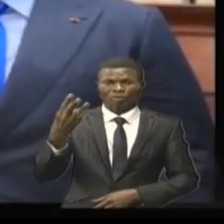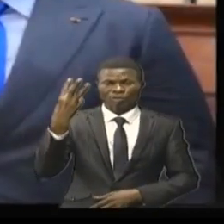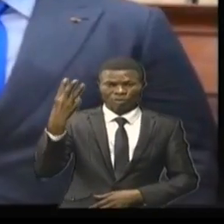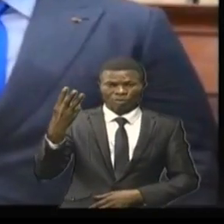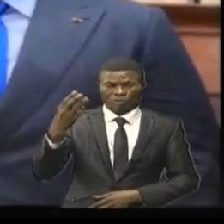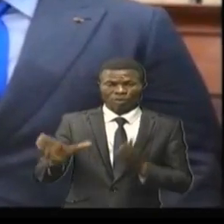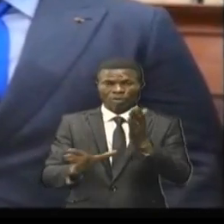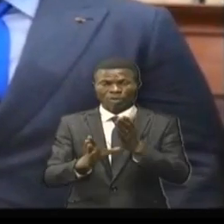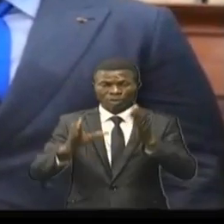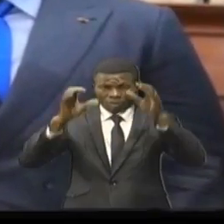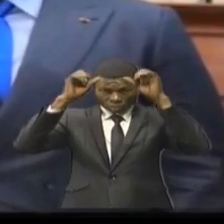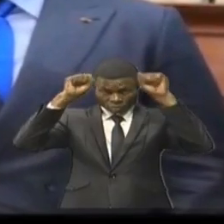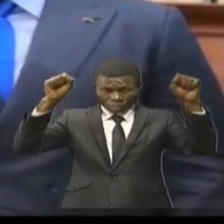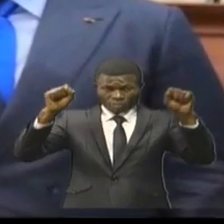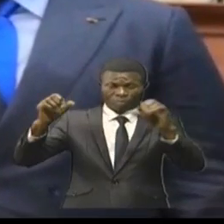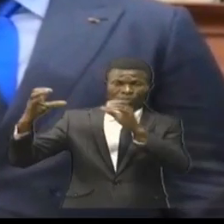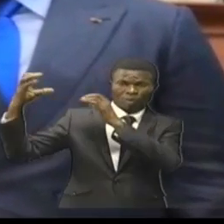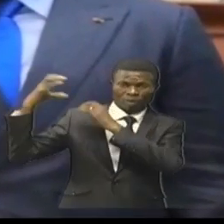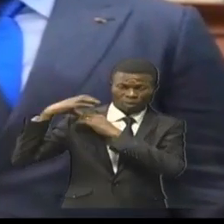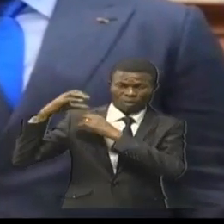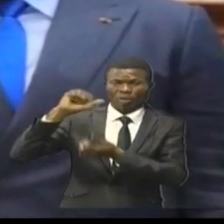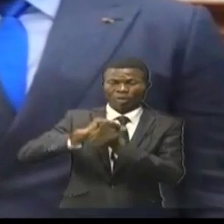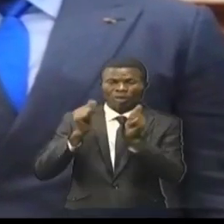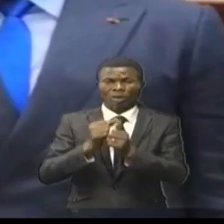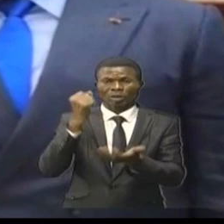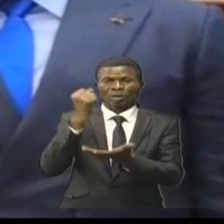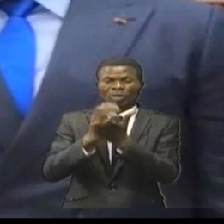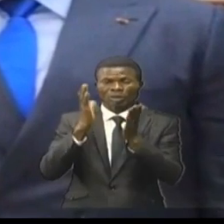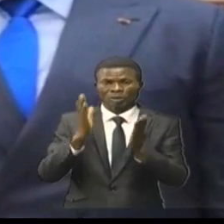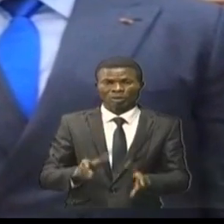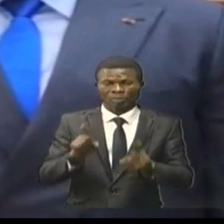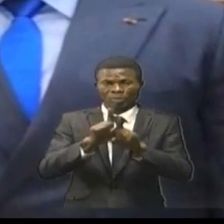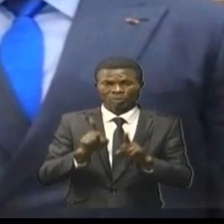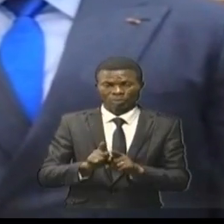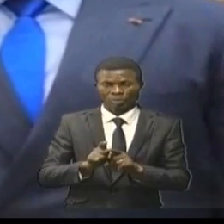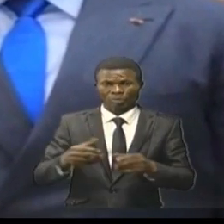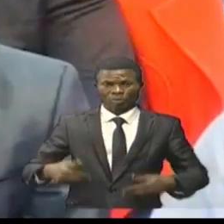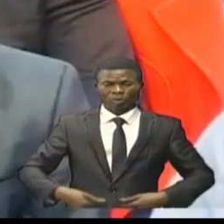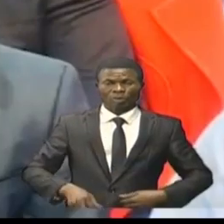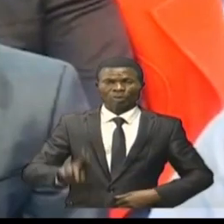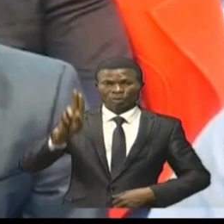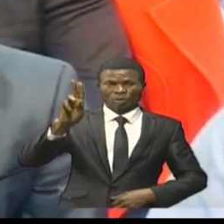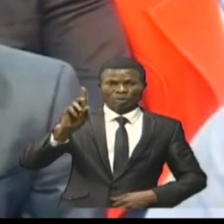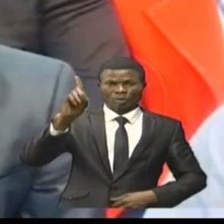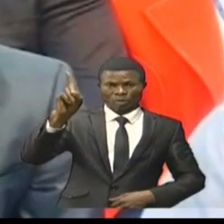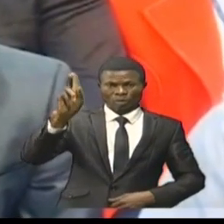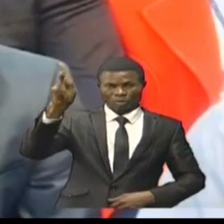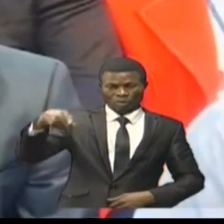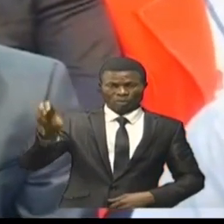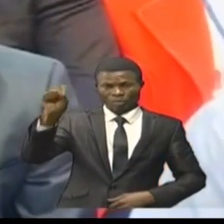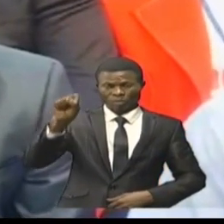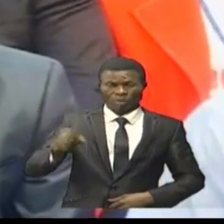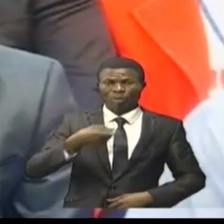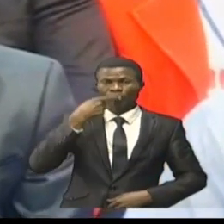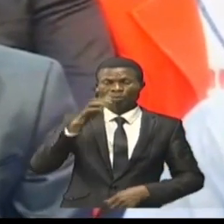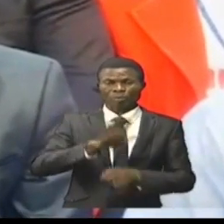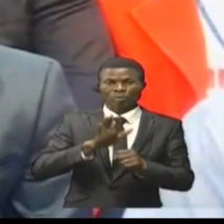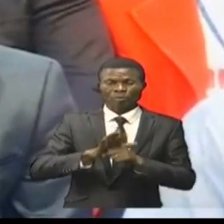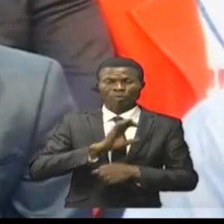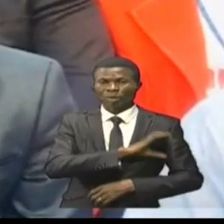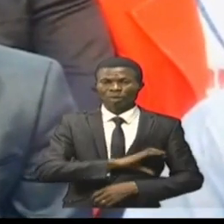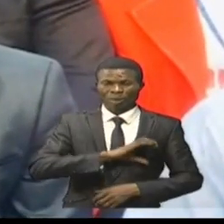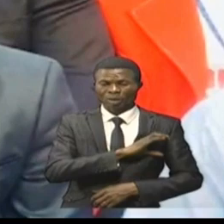en charge des questions diplomatiques et relations internationales de la jeunesse de l'UDPS, Christian Lumu, parle d'un